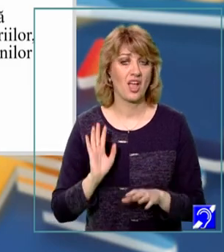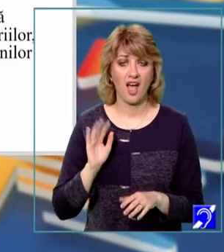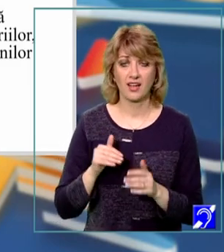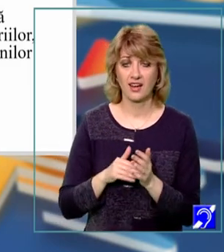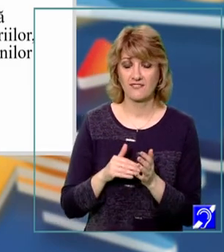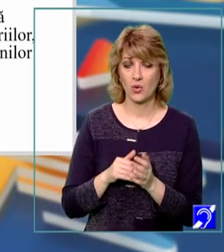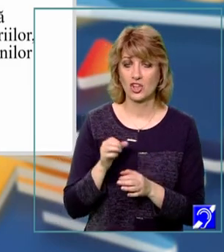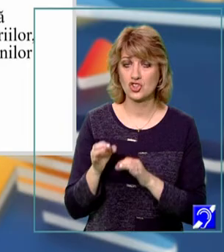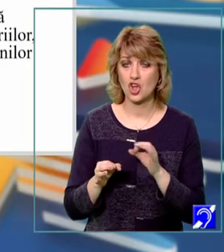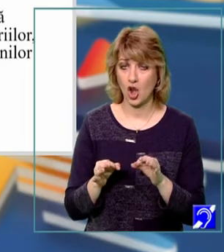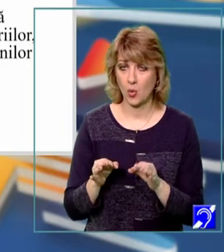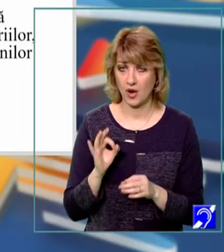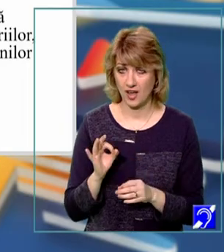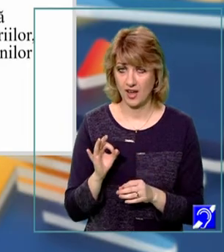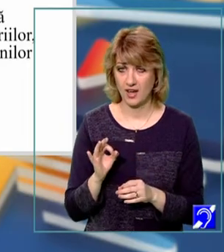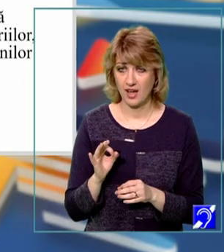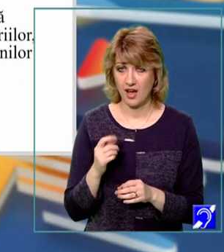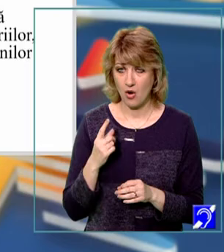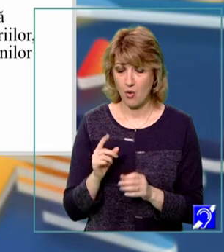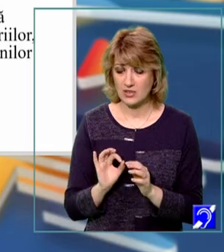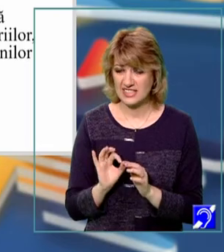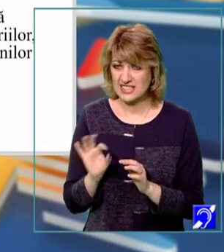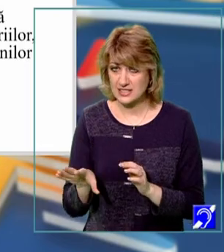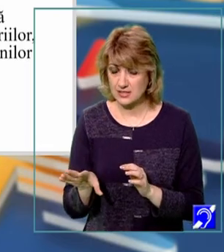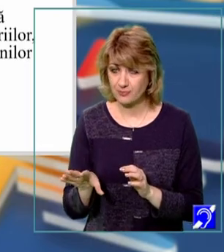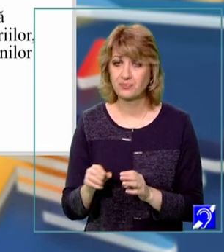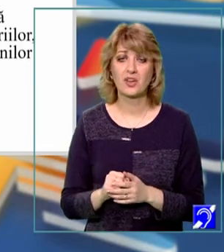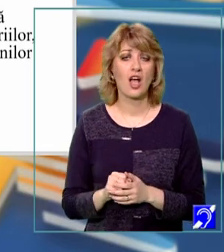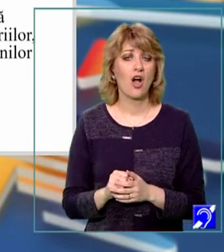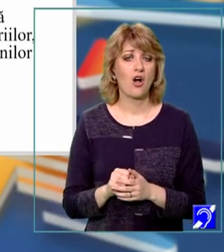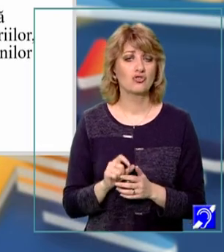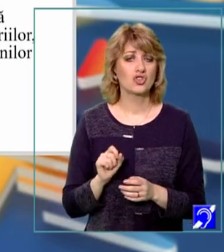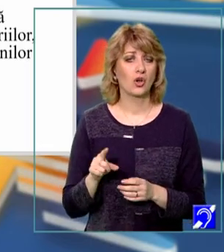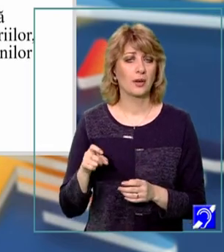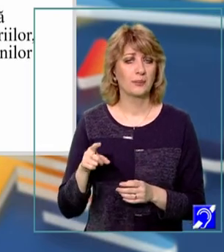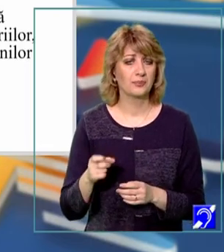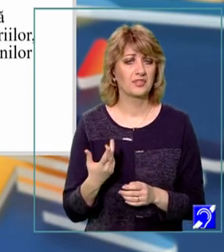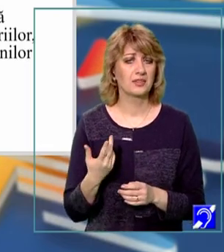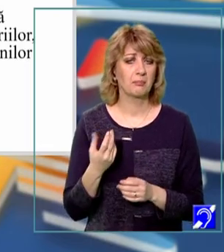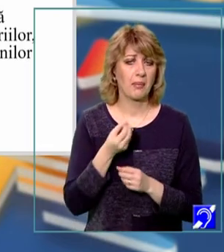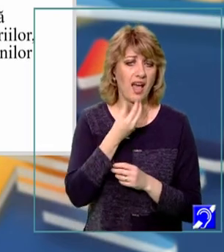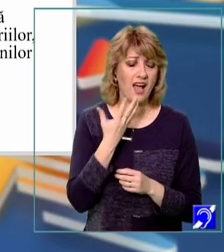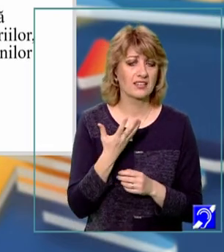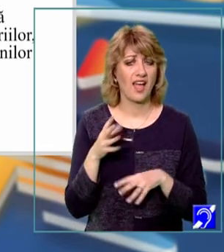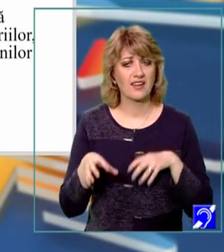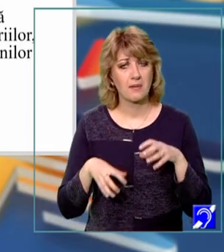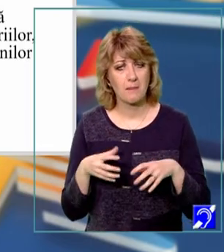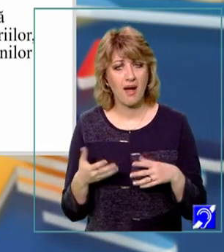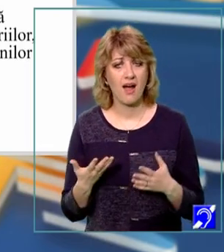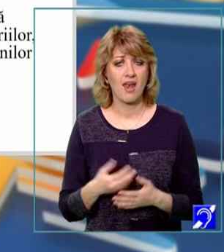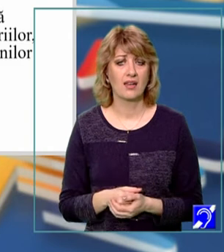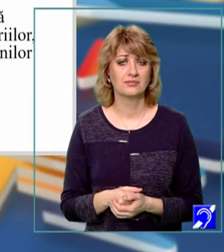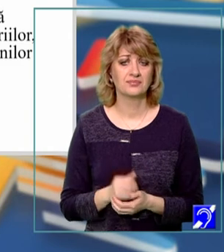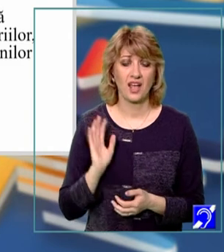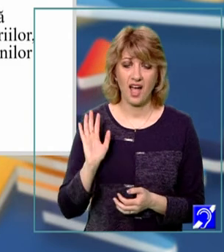de o celulă pe care o parazitează. O celulă de bacterie, de plantă sau de animal, deci